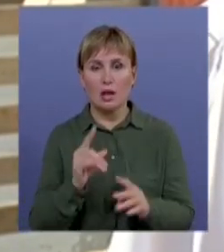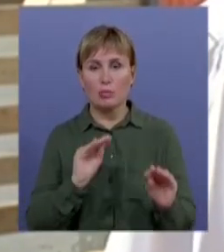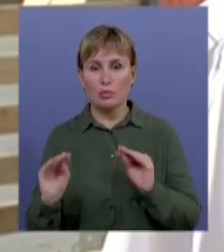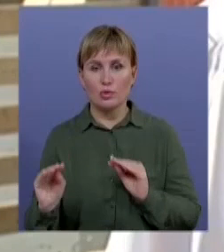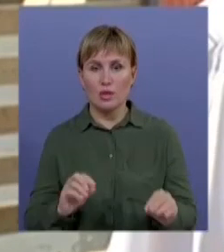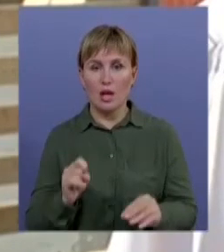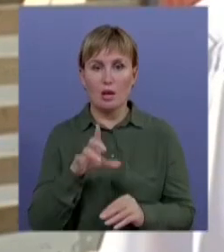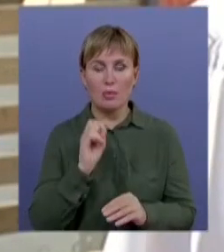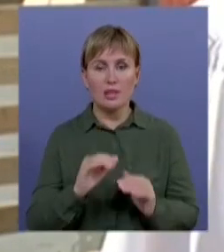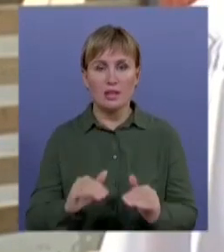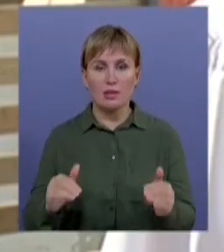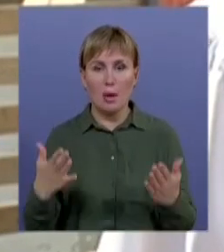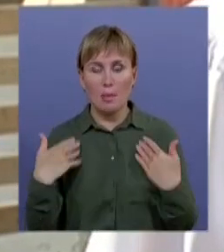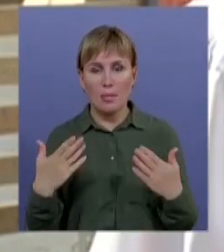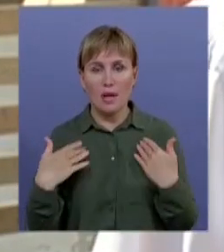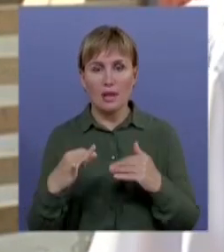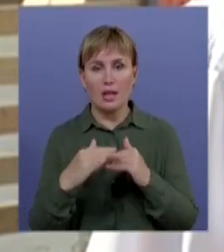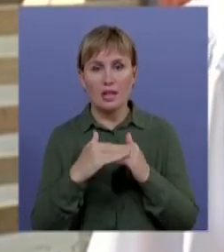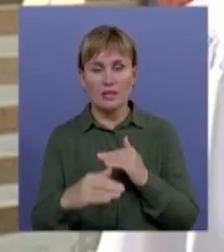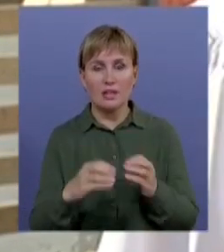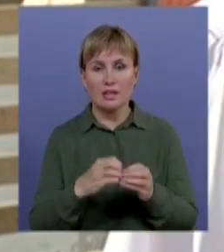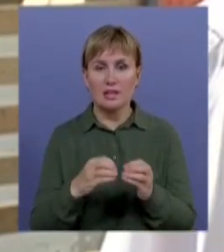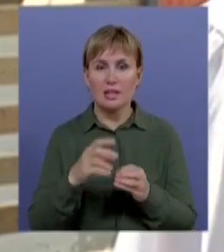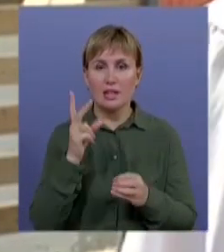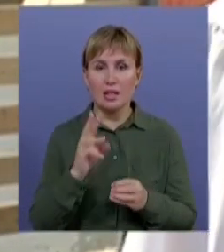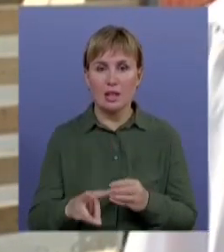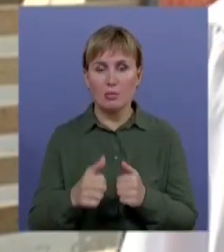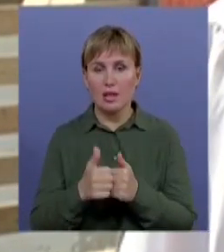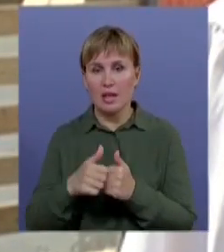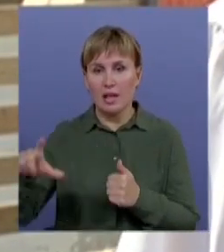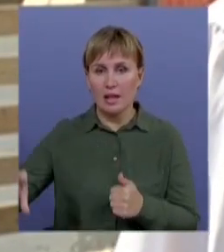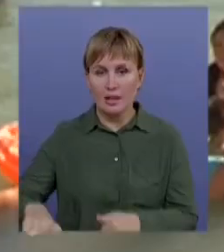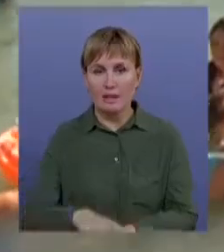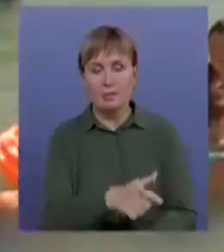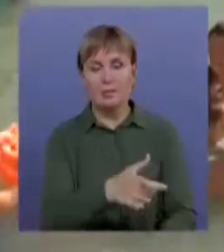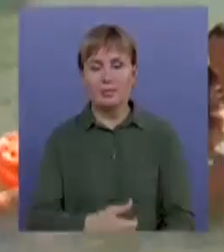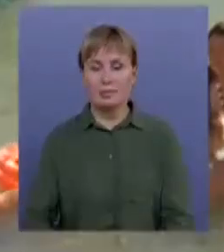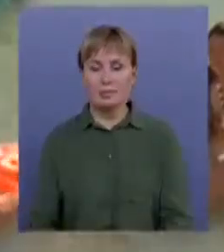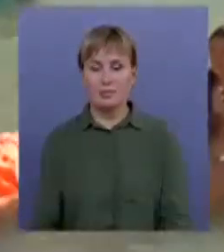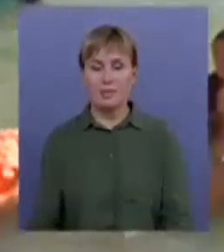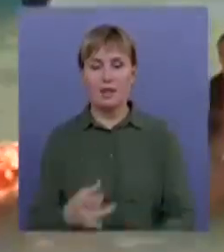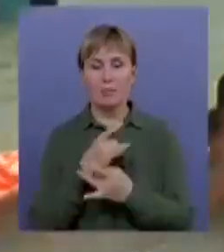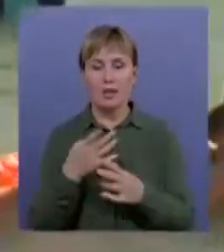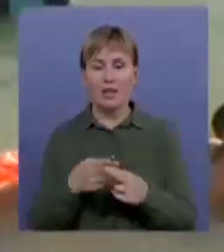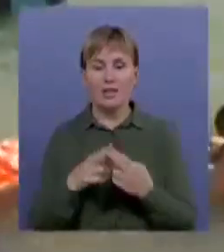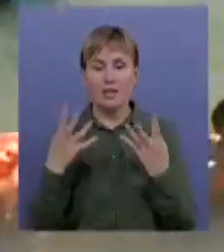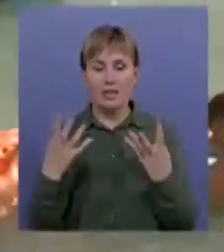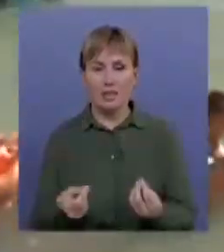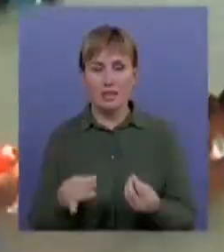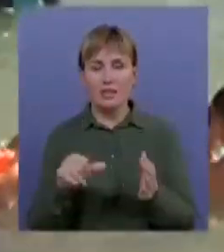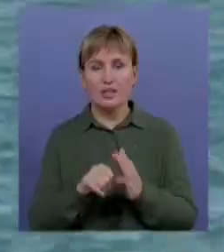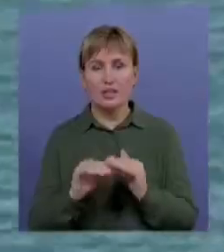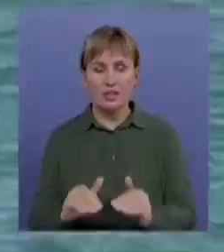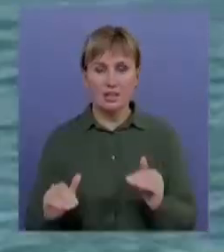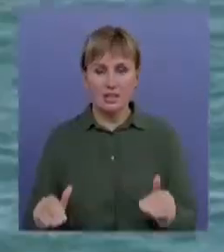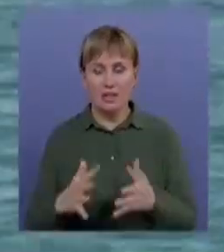обустройство Арбата, детского парка и асфальтирование 10 километров прибрежной линии. Праздник в этот день был и у 6 ребят